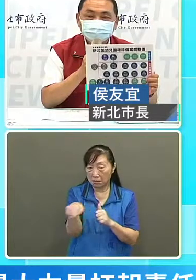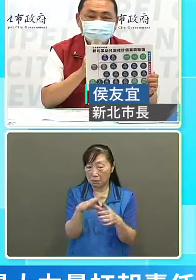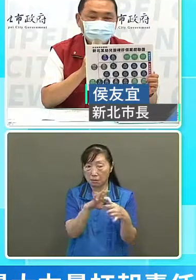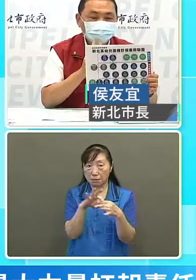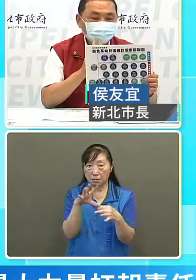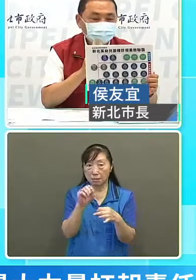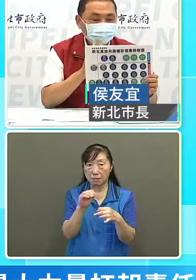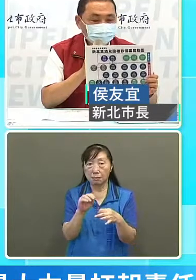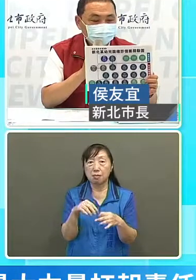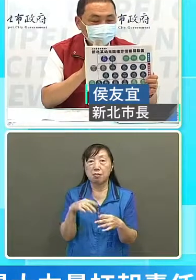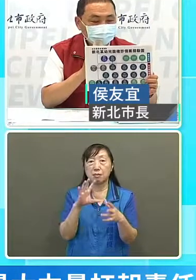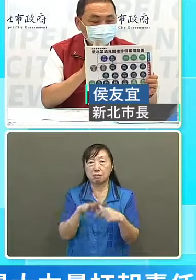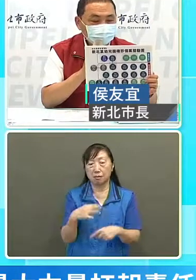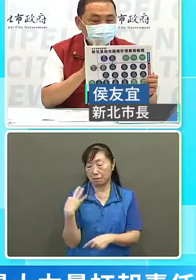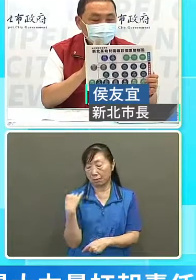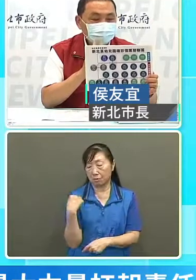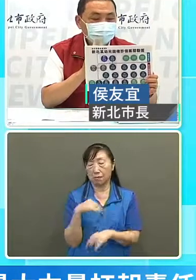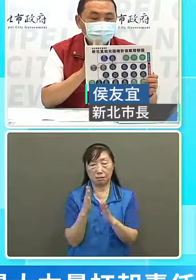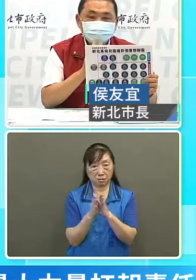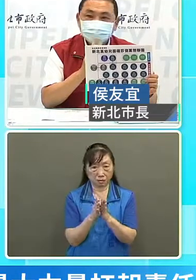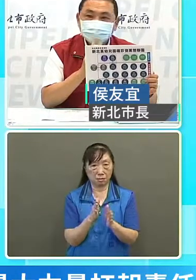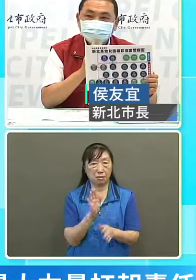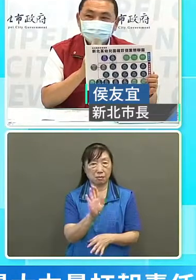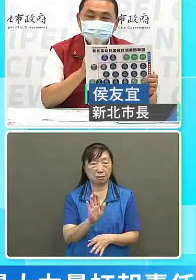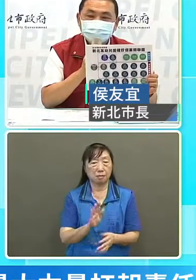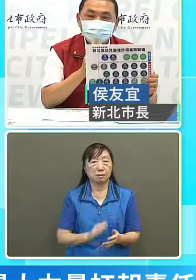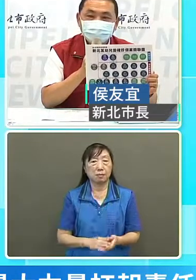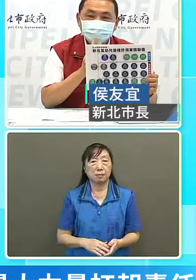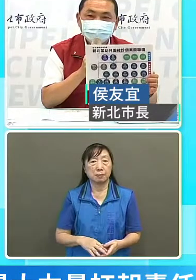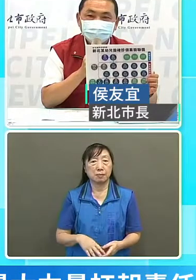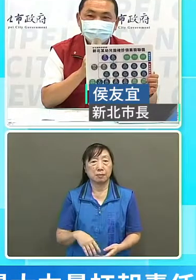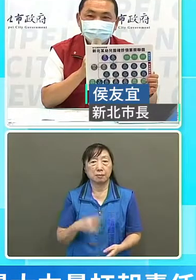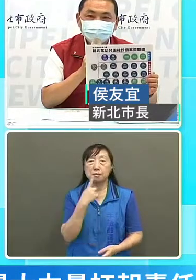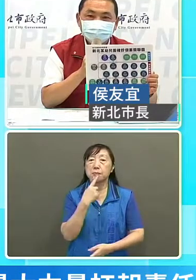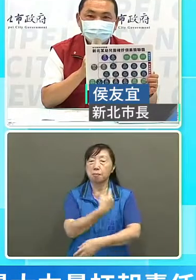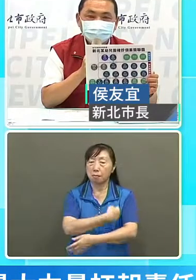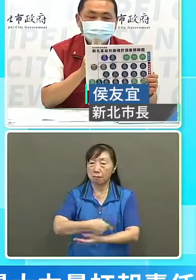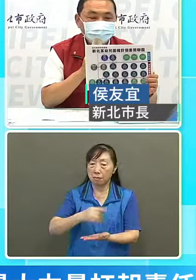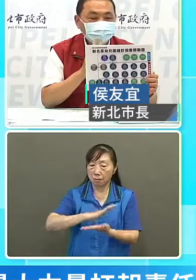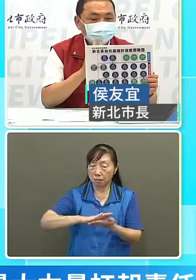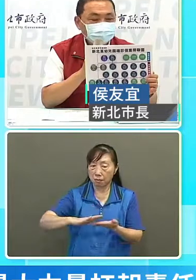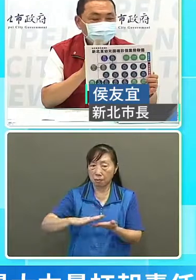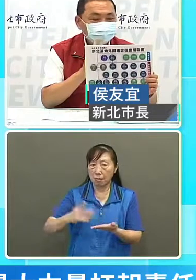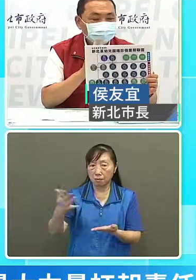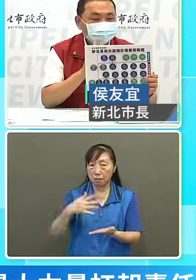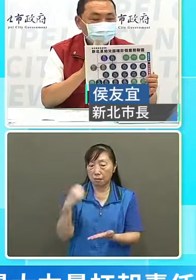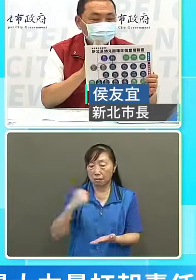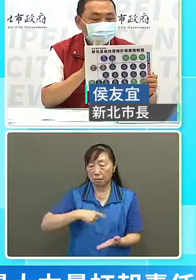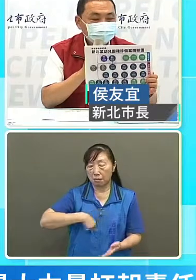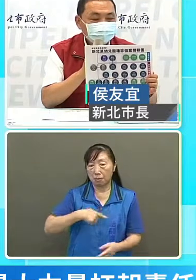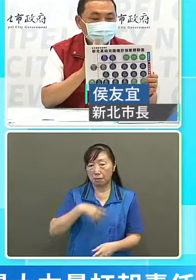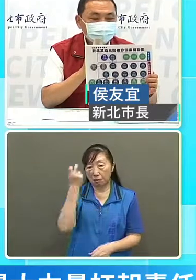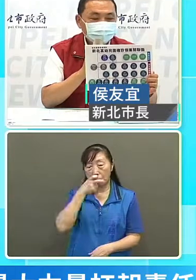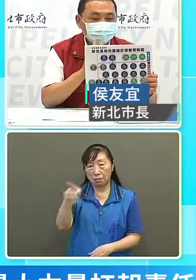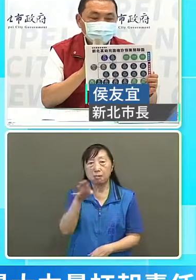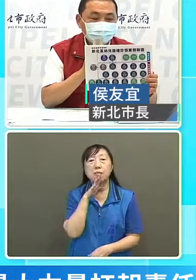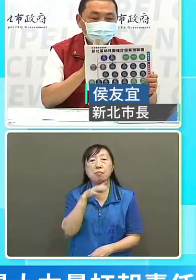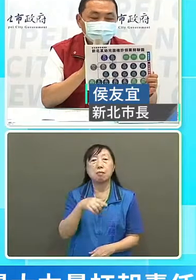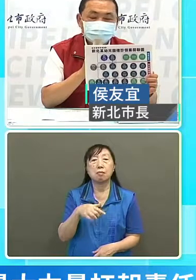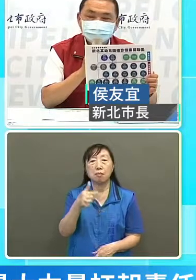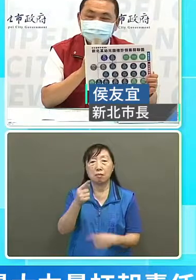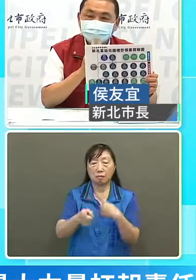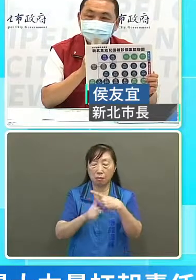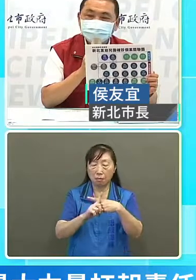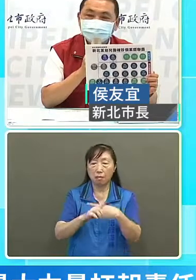这几天也做了血清抗体，它是阳性，CD 值也是很